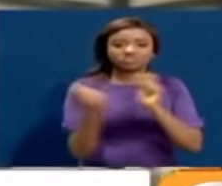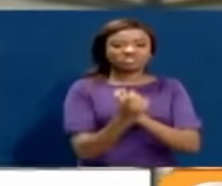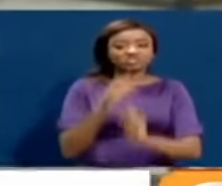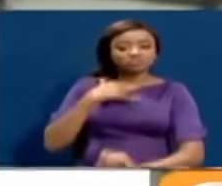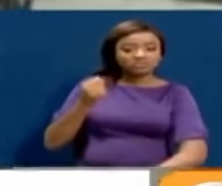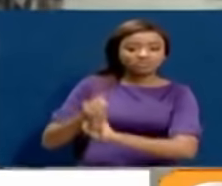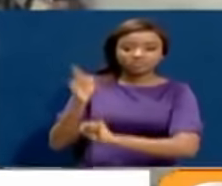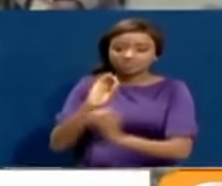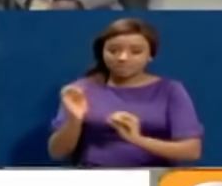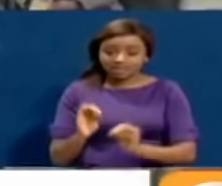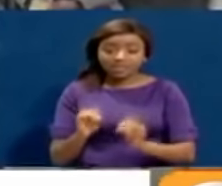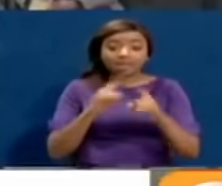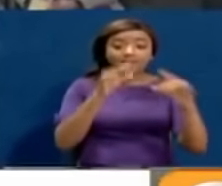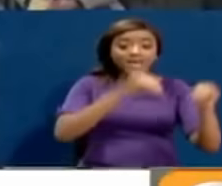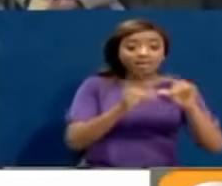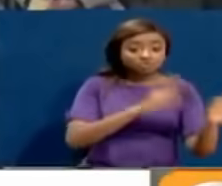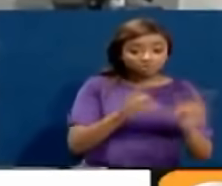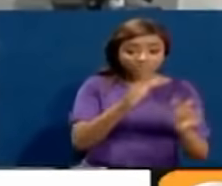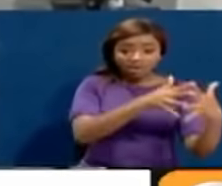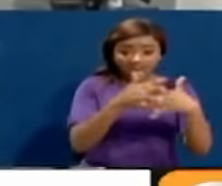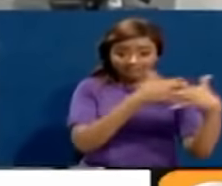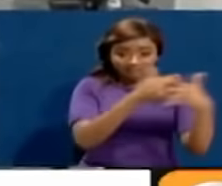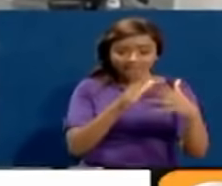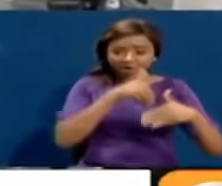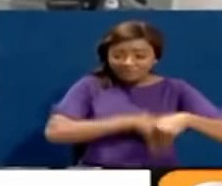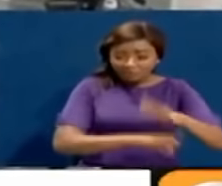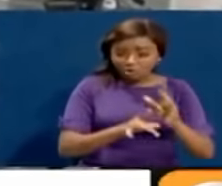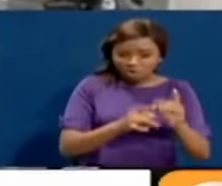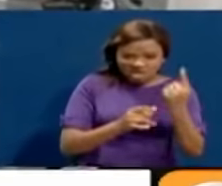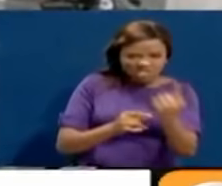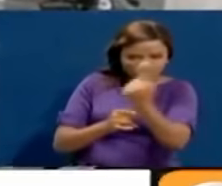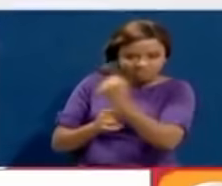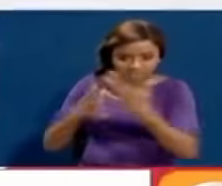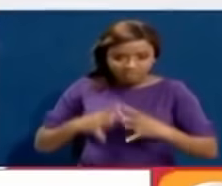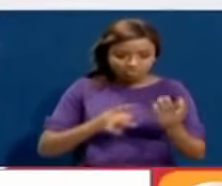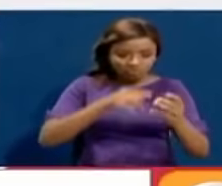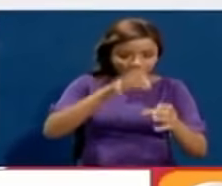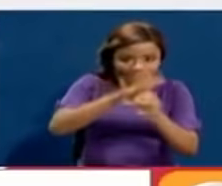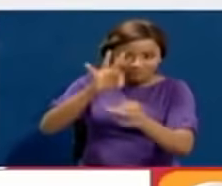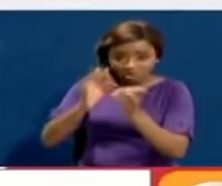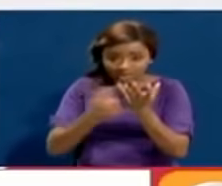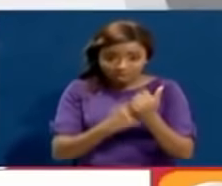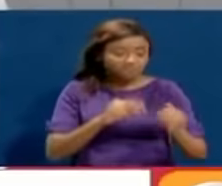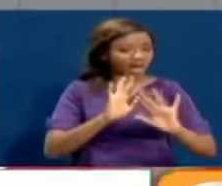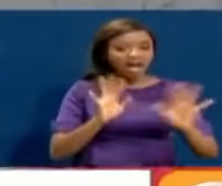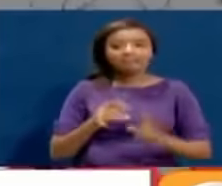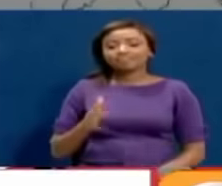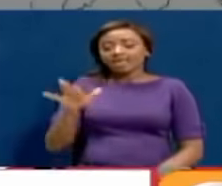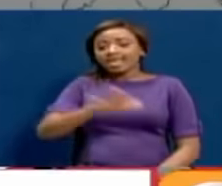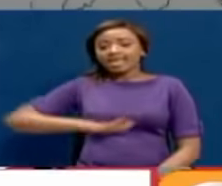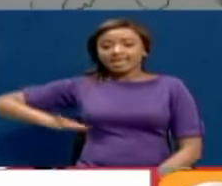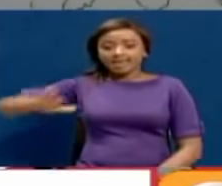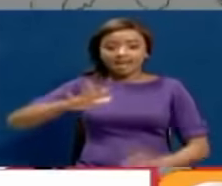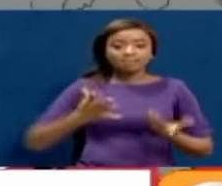yamebadilika. Uchaguzi wa urais Marekani haufuati idadi ya kura kila mgombea anapata pekee, ila inafuata kura za baraza la